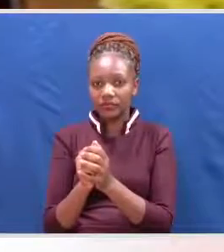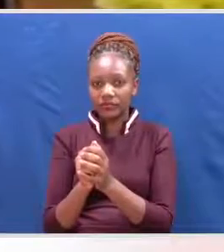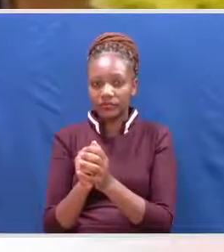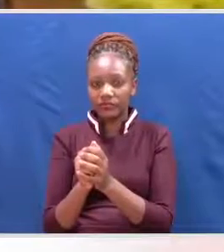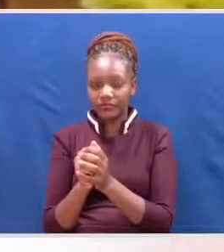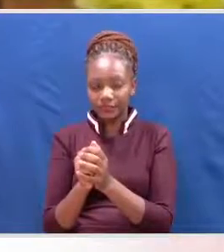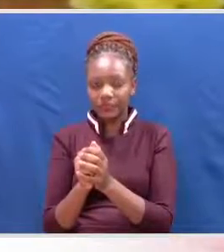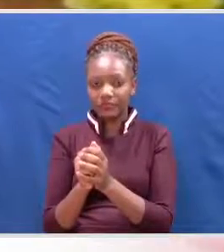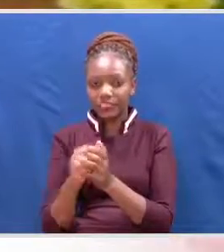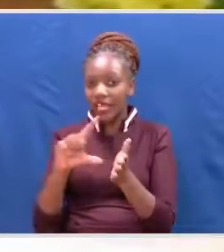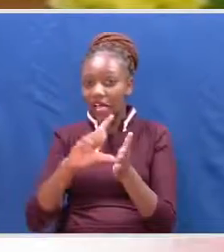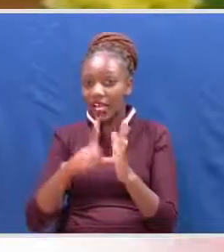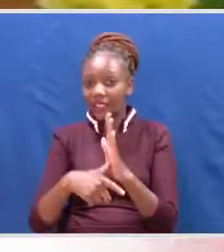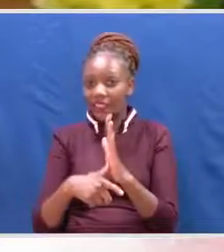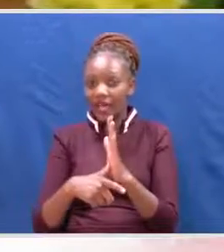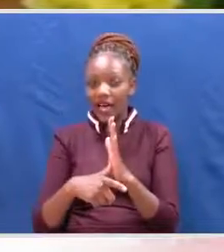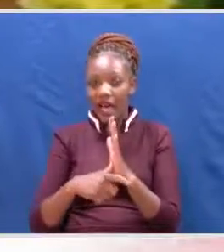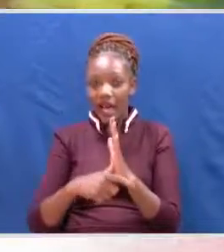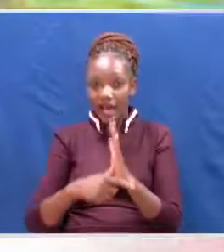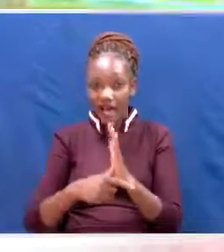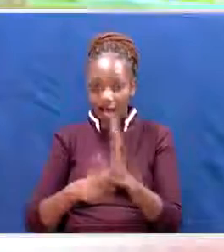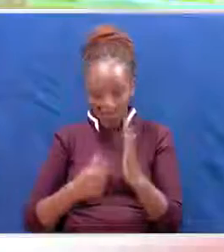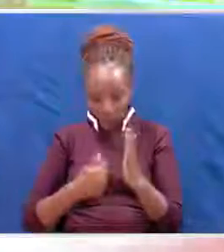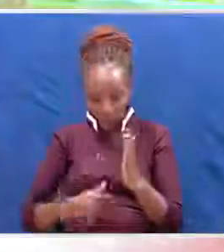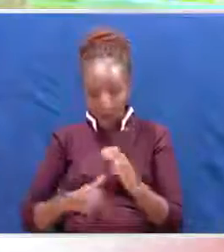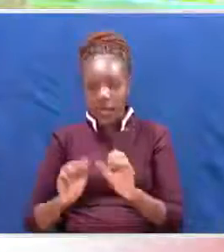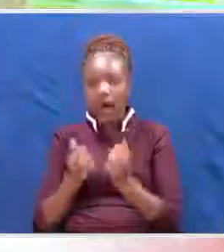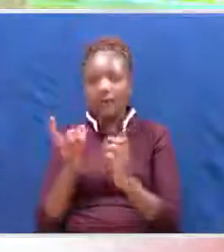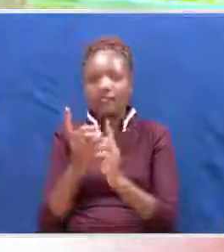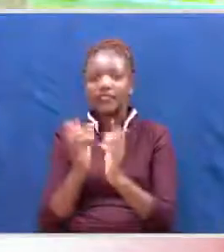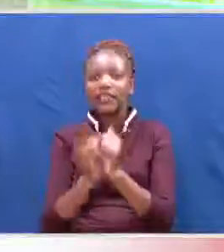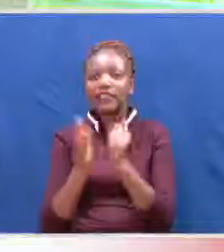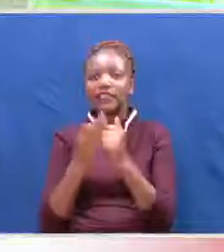nilifanywa surgery tarehe 13 of October, sindio?